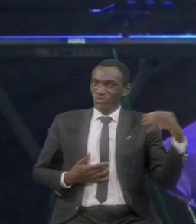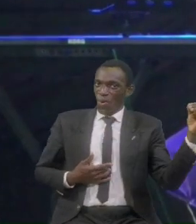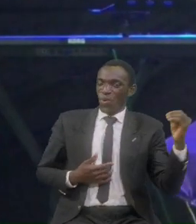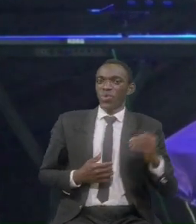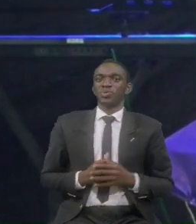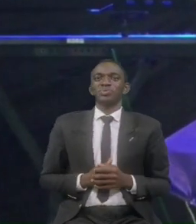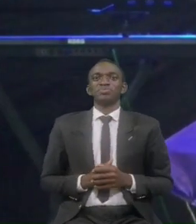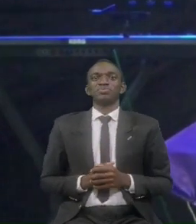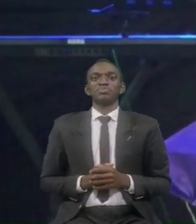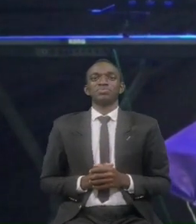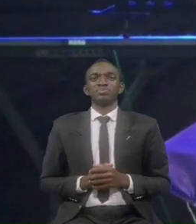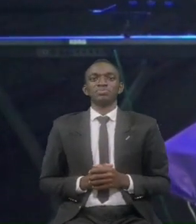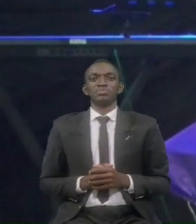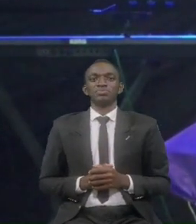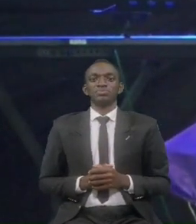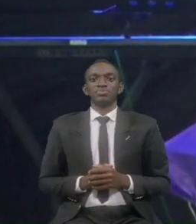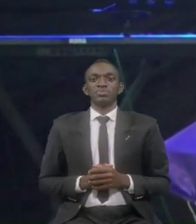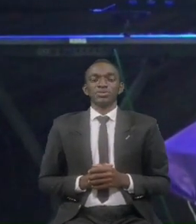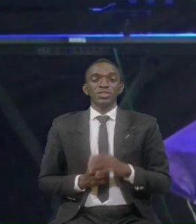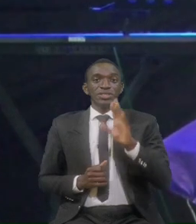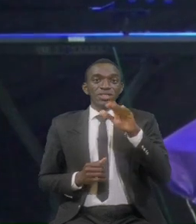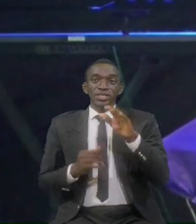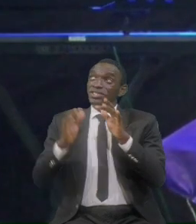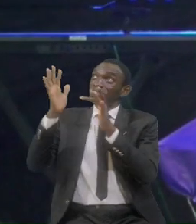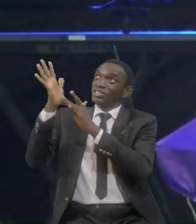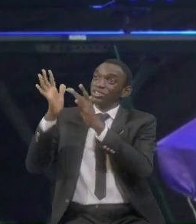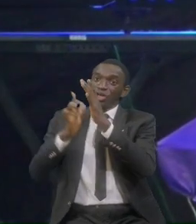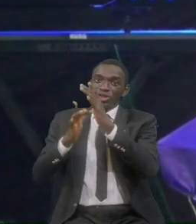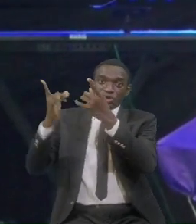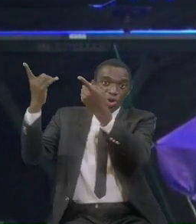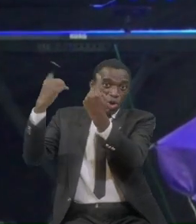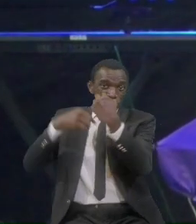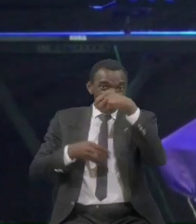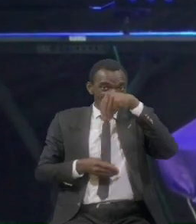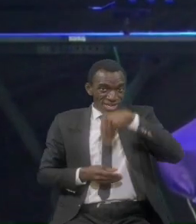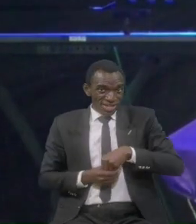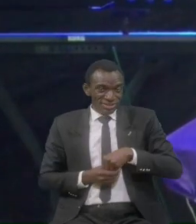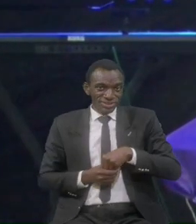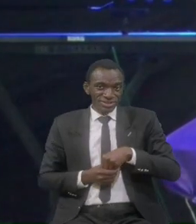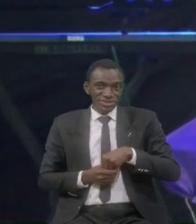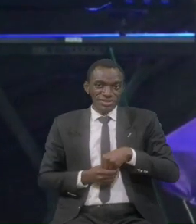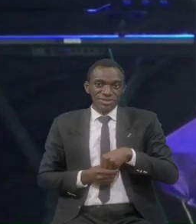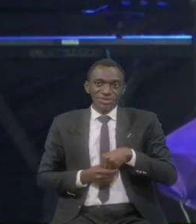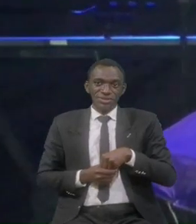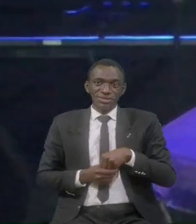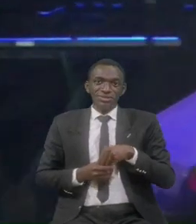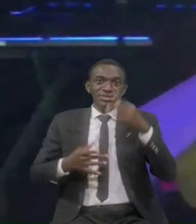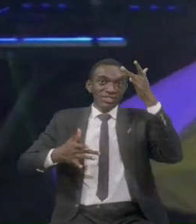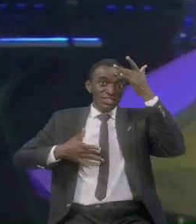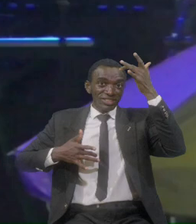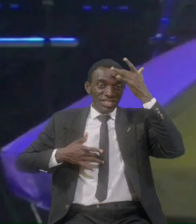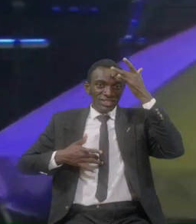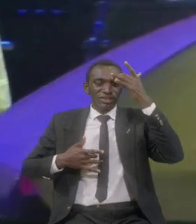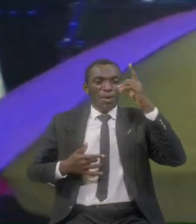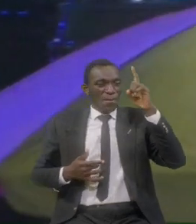agianan pagawas ang imong Christ sakit. Christ comes in. Si Jesus musulod. Disease has to go out. Ang imong